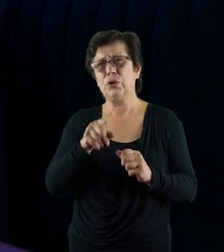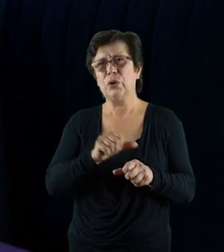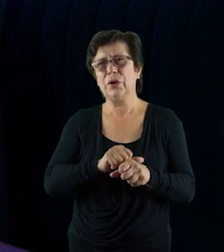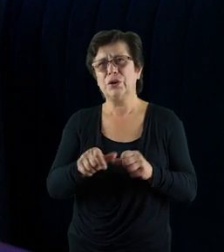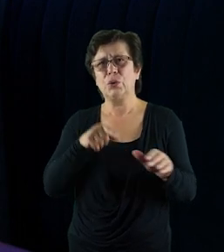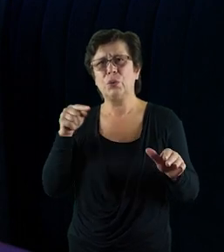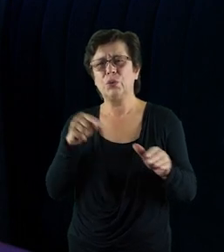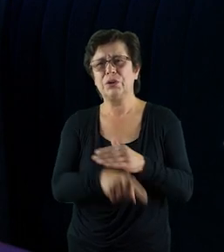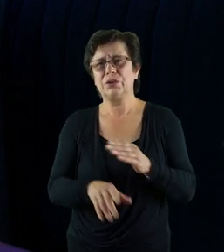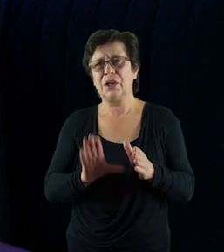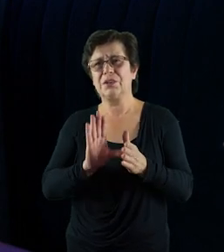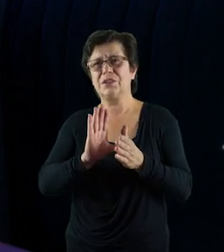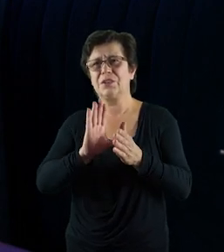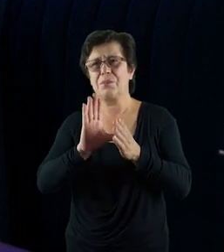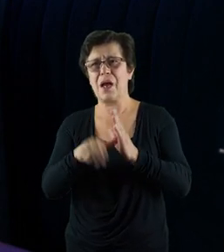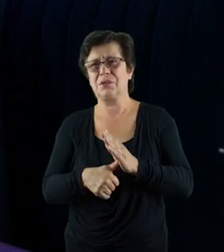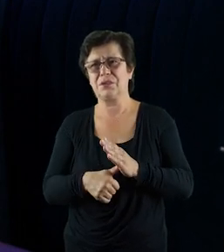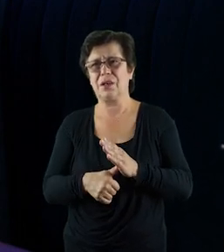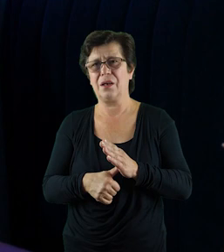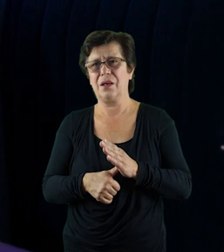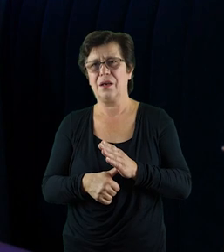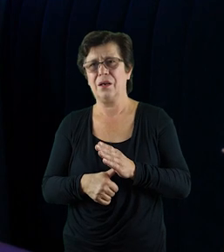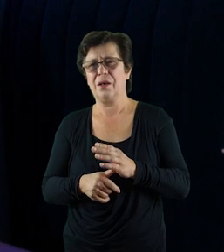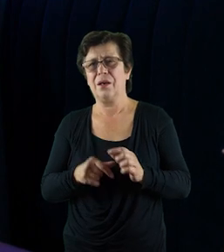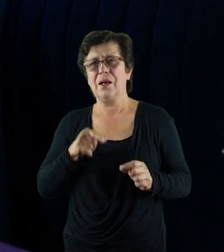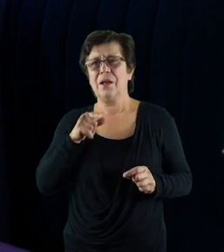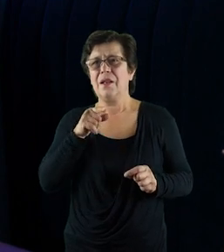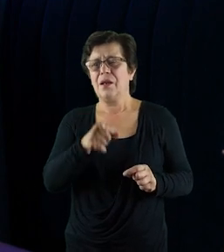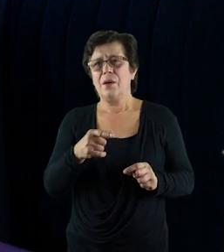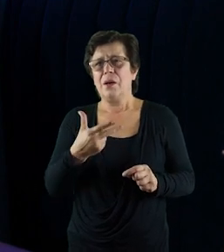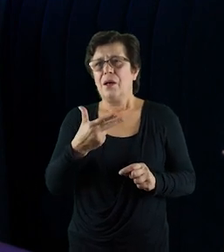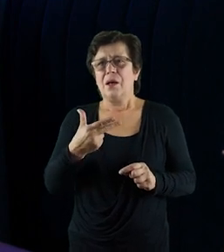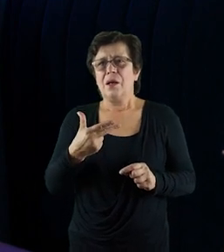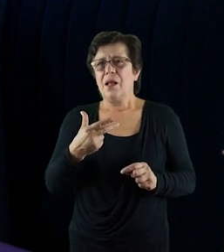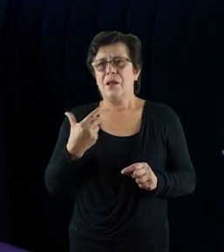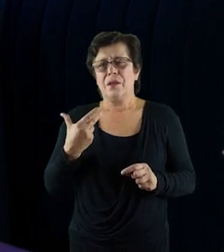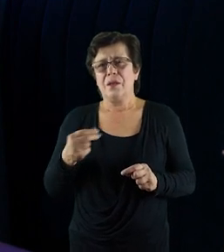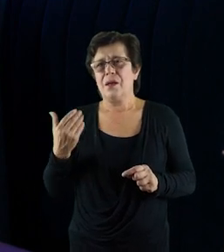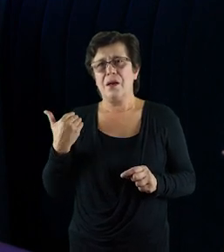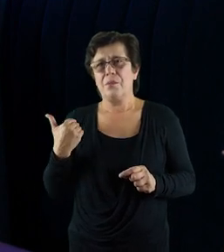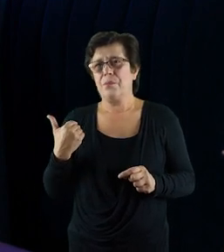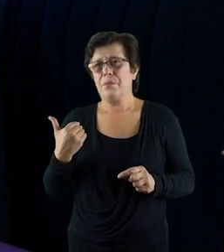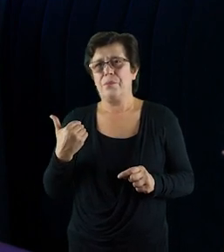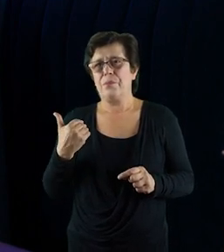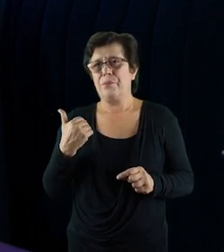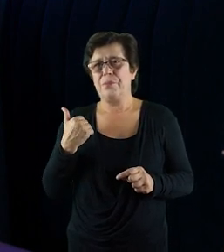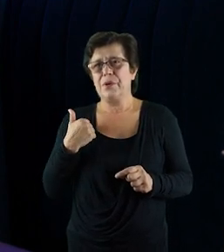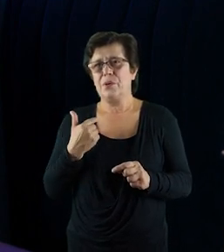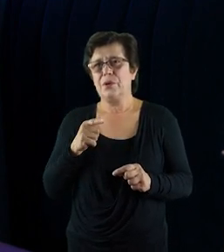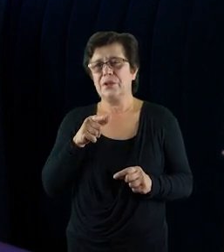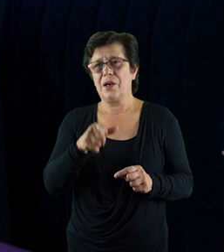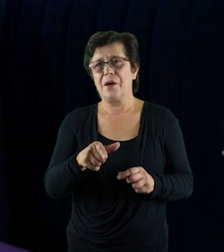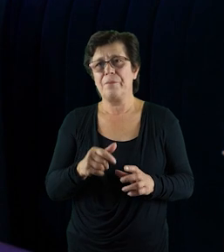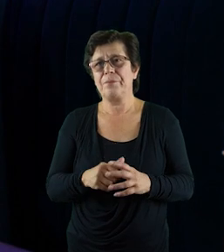Troszeczkę inny stosunek do cywilizacji, ale tam nie było takiej zmiany, żeby on stał się